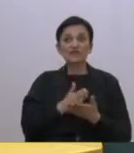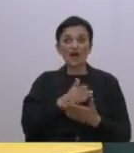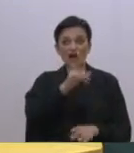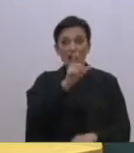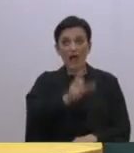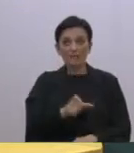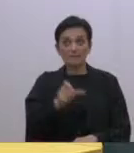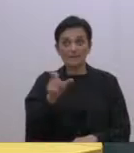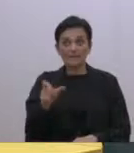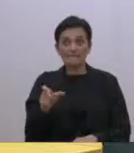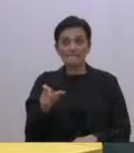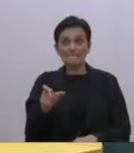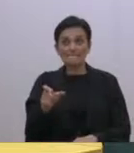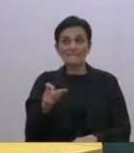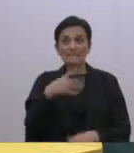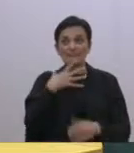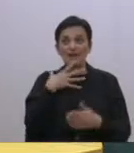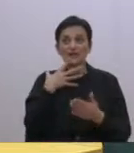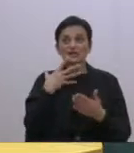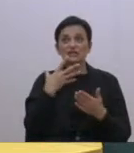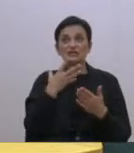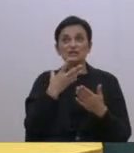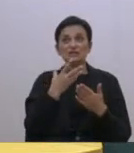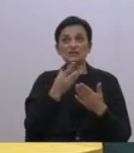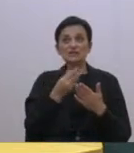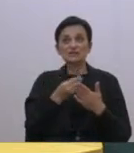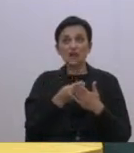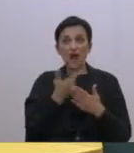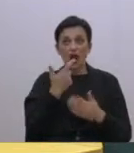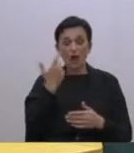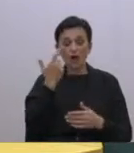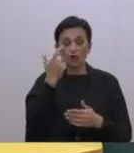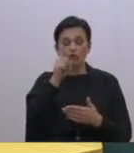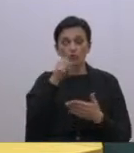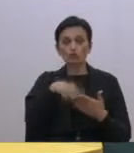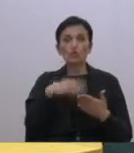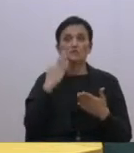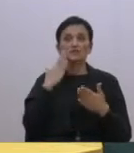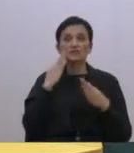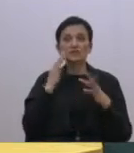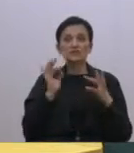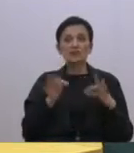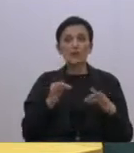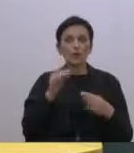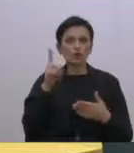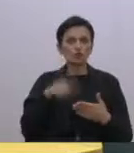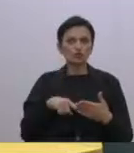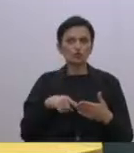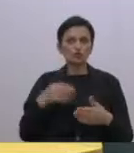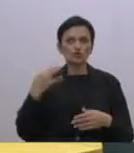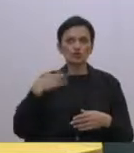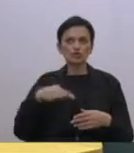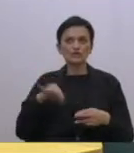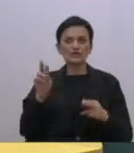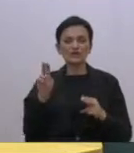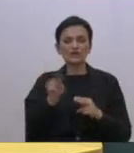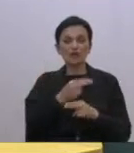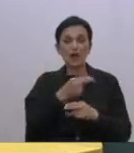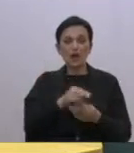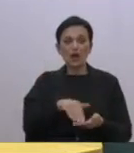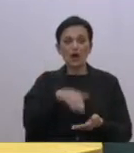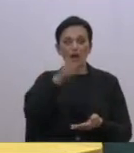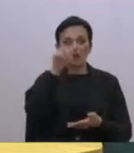ადამიანებისთვის საკუთრების ნდობის, სამართლიანობის ნდობის, შვილების აღზრდის